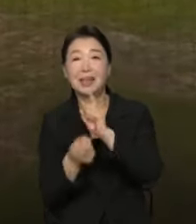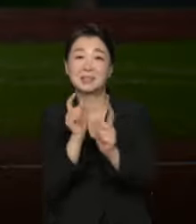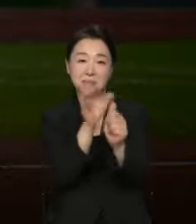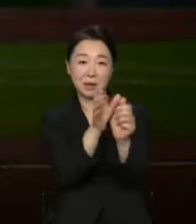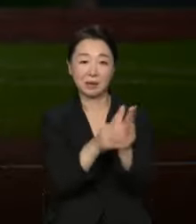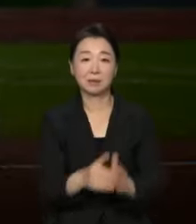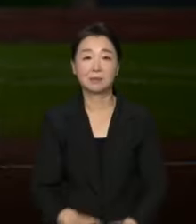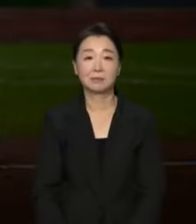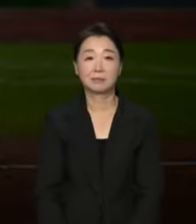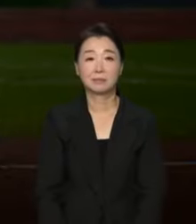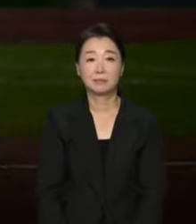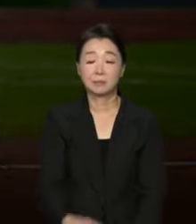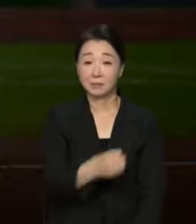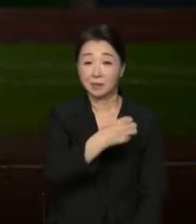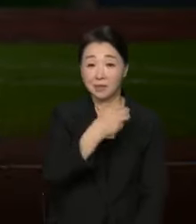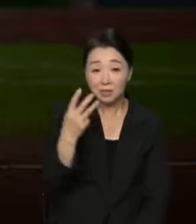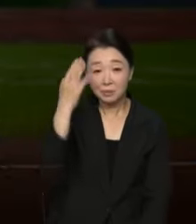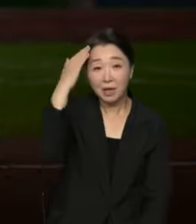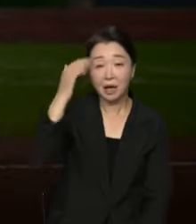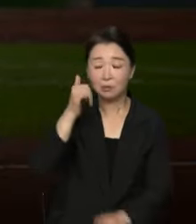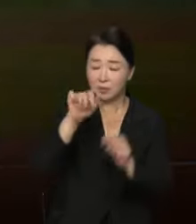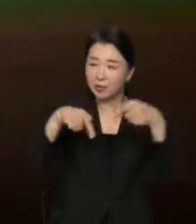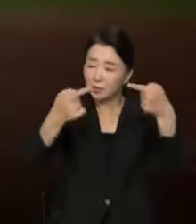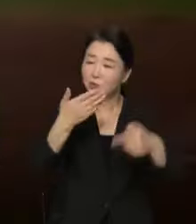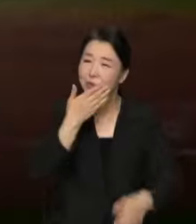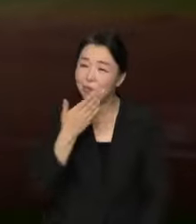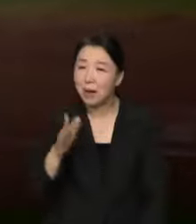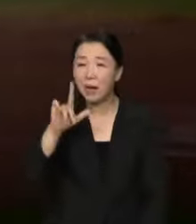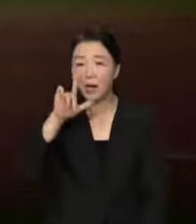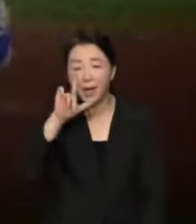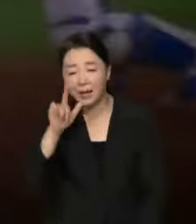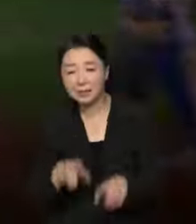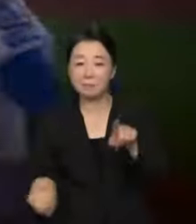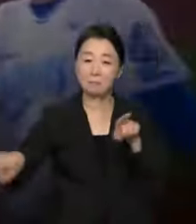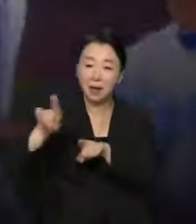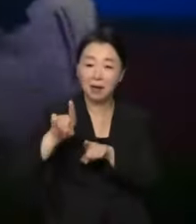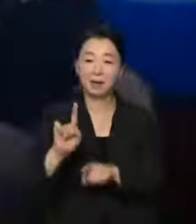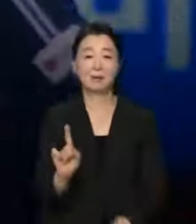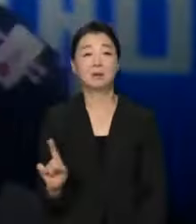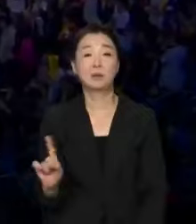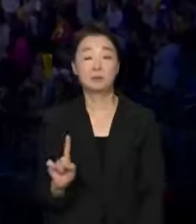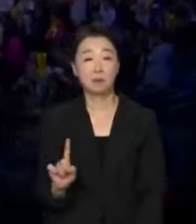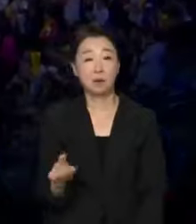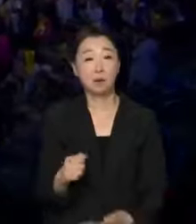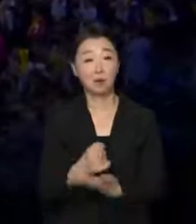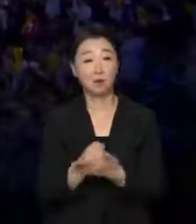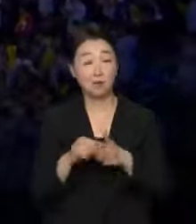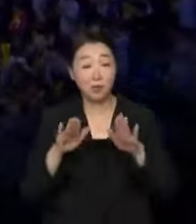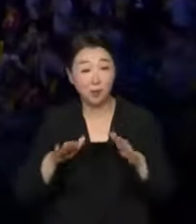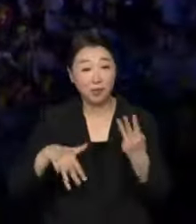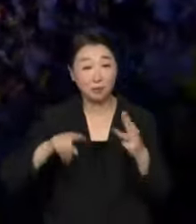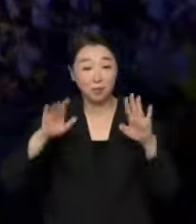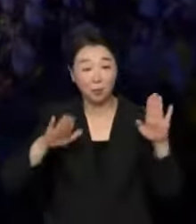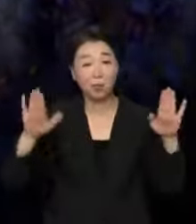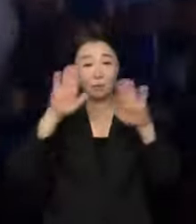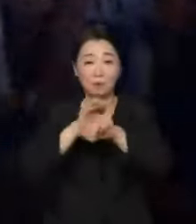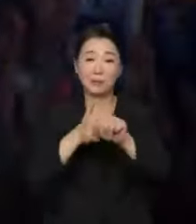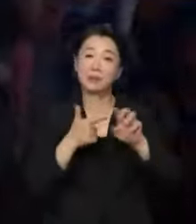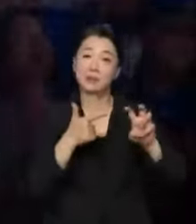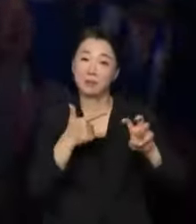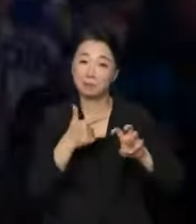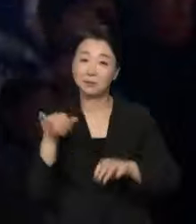맡았습니다. 삼성의 한국 시리즈 진출이냐, LG의 반등이냐. 운명의 3차전이 오늘 저녁 6시